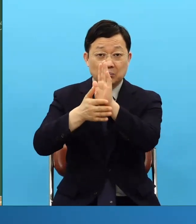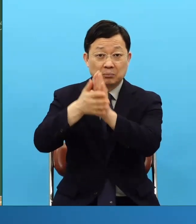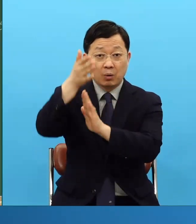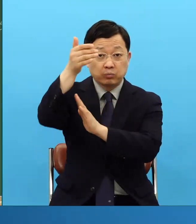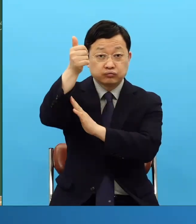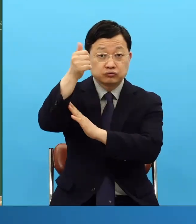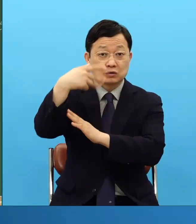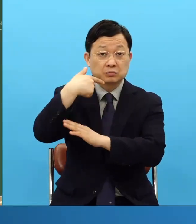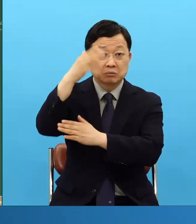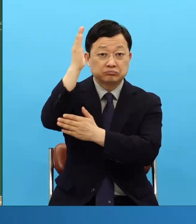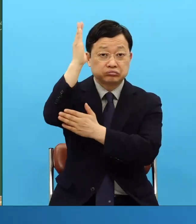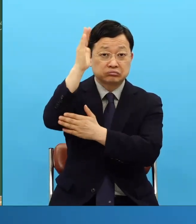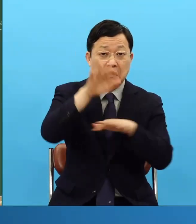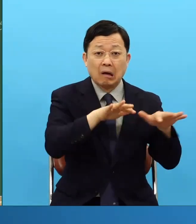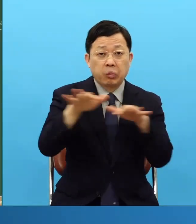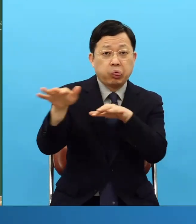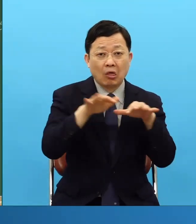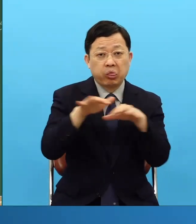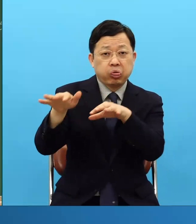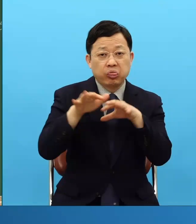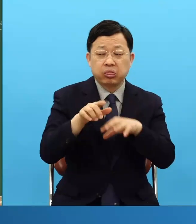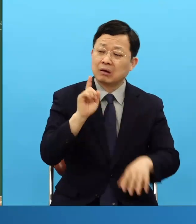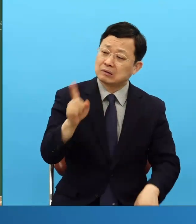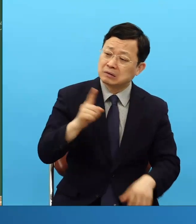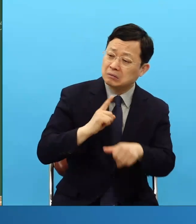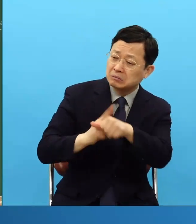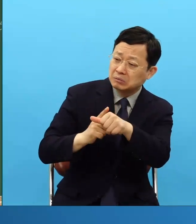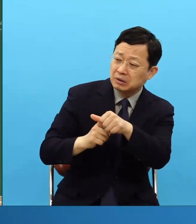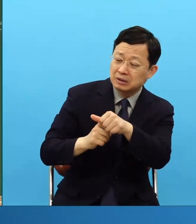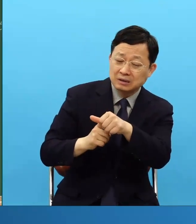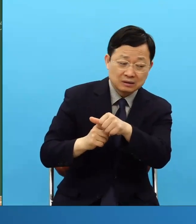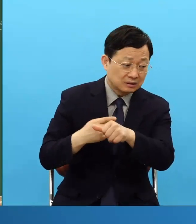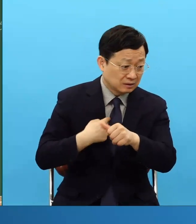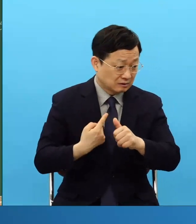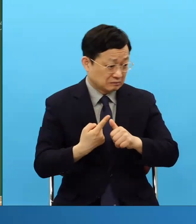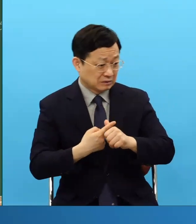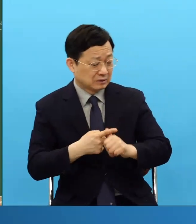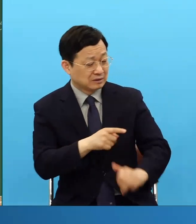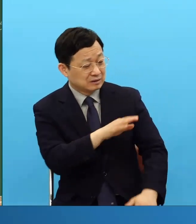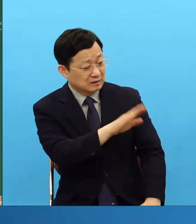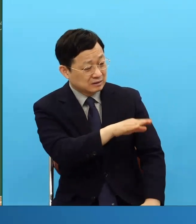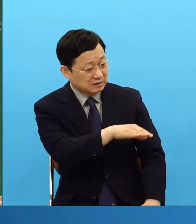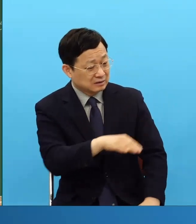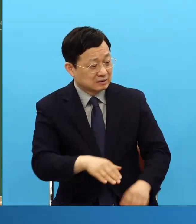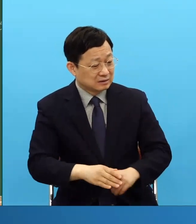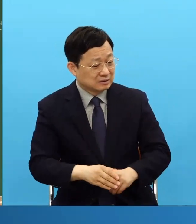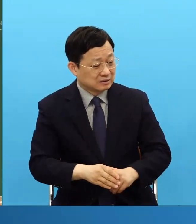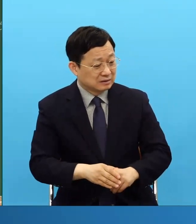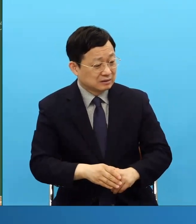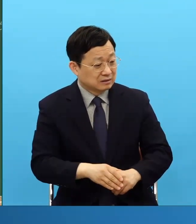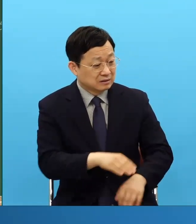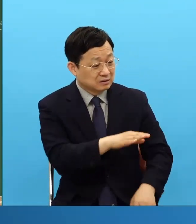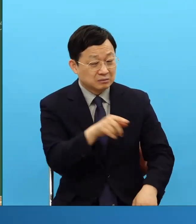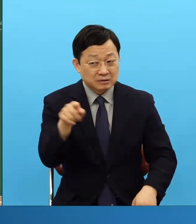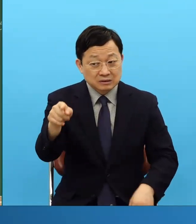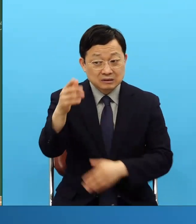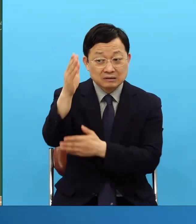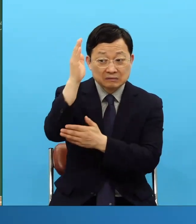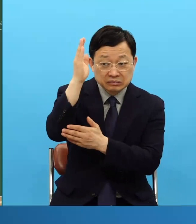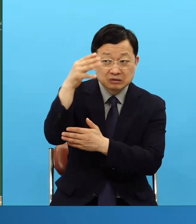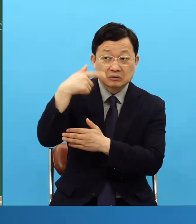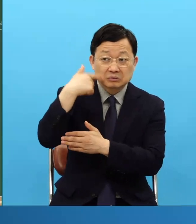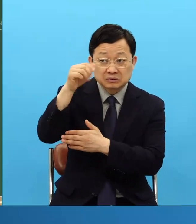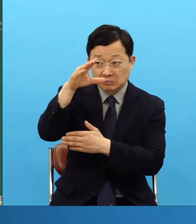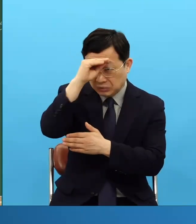They say things like, "Oh, how come you're copying after that gospel message?" That's foolishness. 바울이 쓴 편지 같은 우리가 바울 따라합니까? Then we're looking at